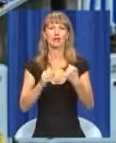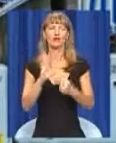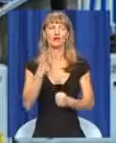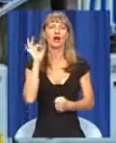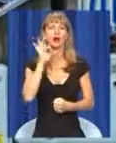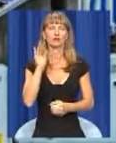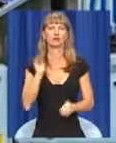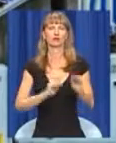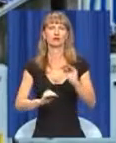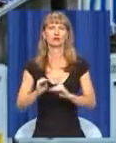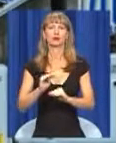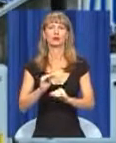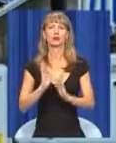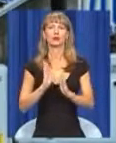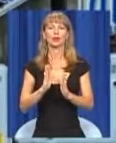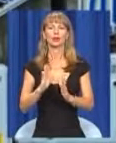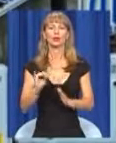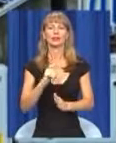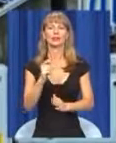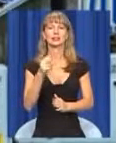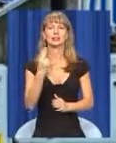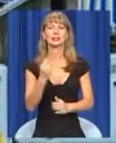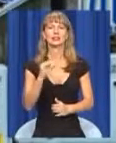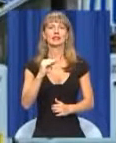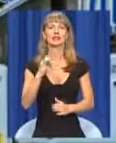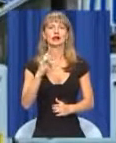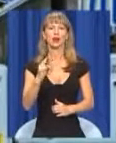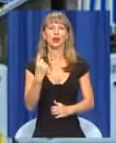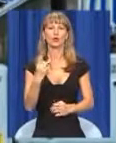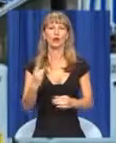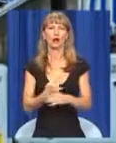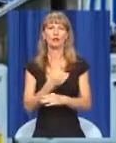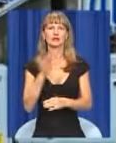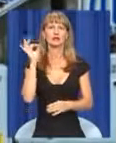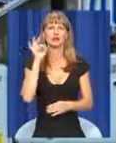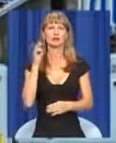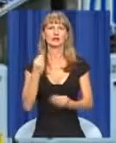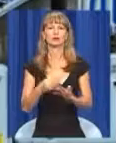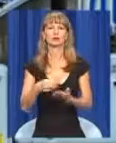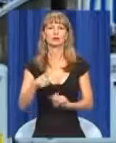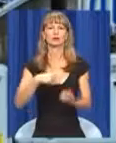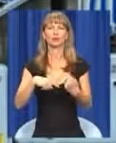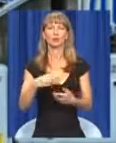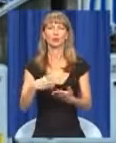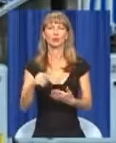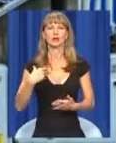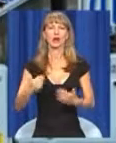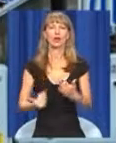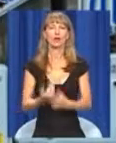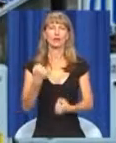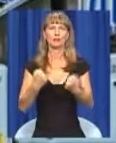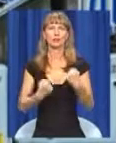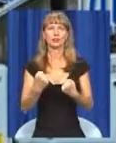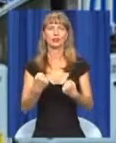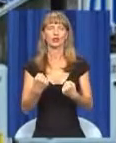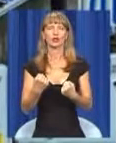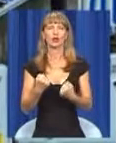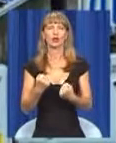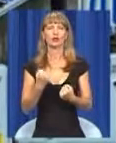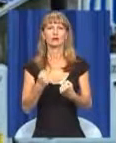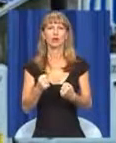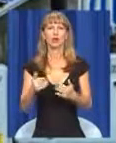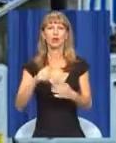Вони складалися тільки із цифр. Але одного разу німецький бізнесмен придбав собі нову машину. Закріплюючи на